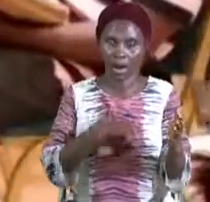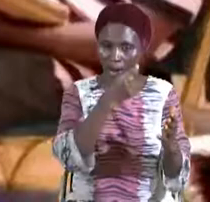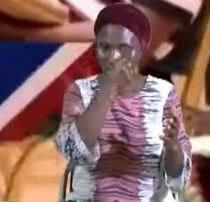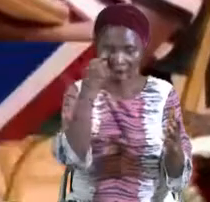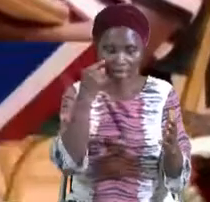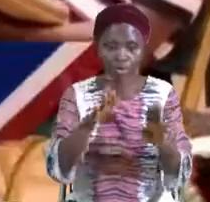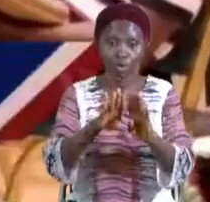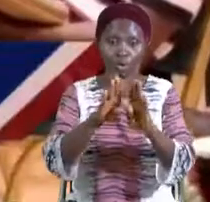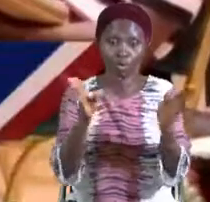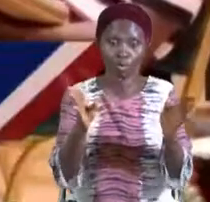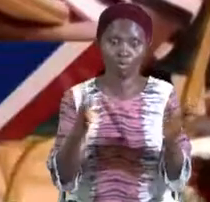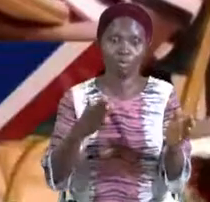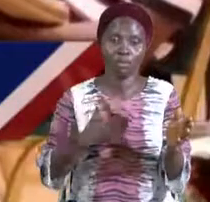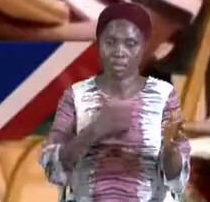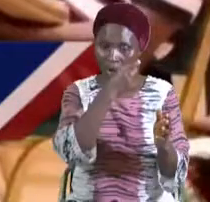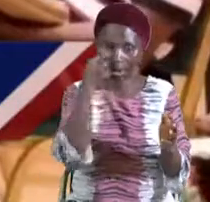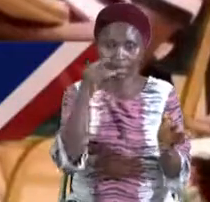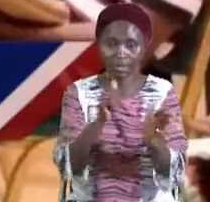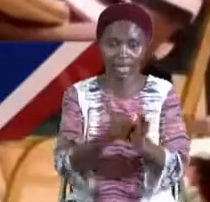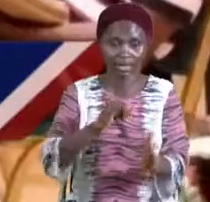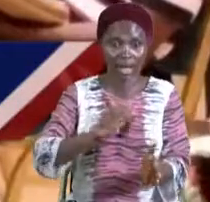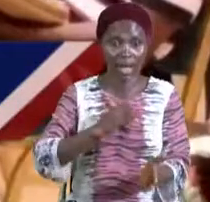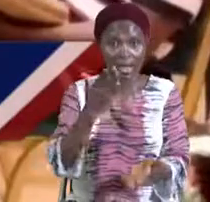Ouvre mes yeux, pour que je contemple